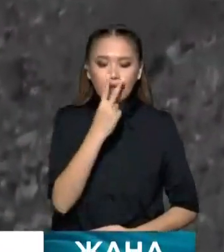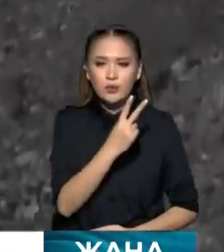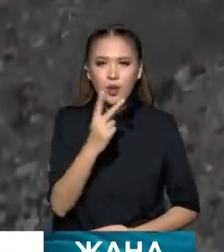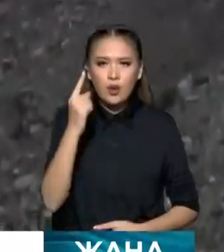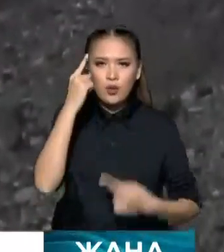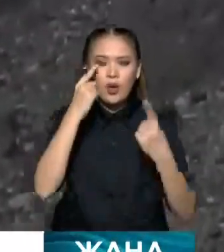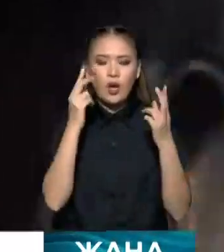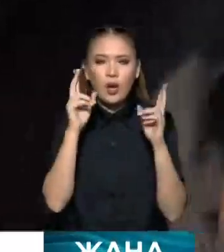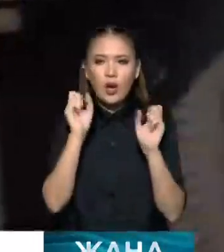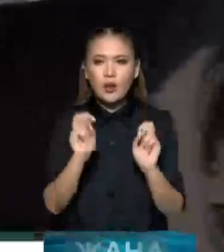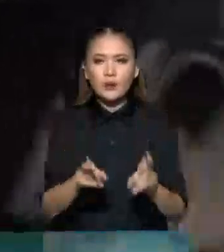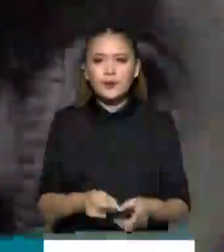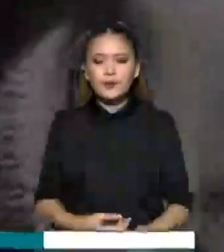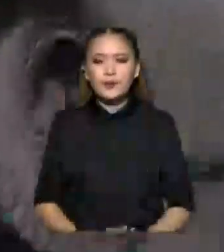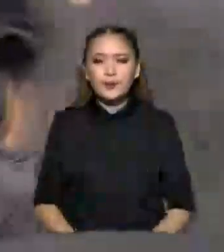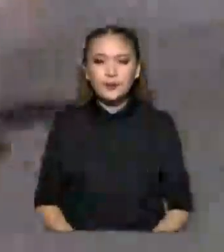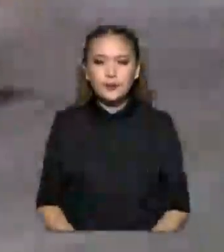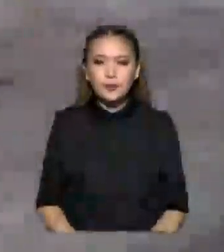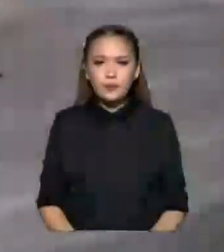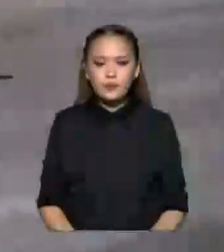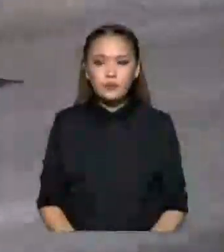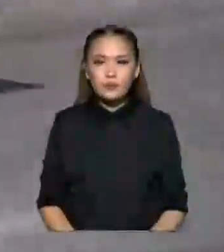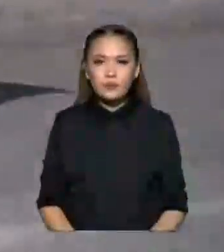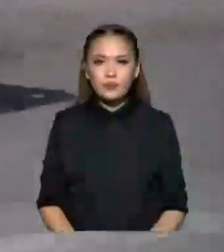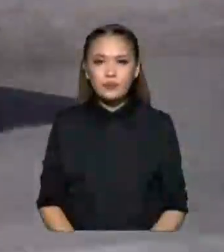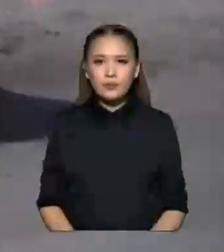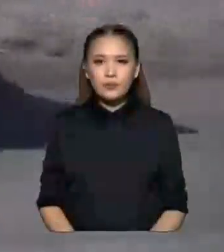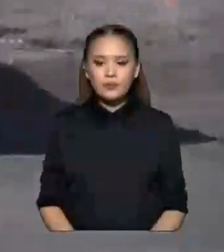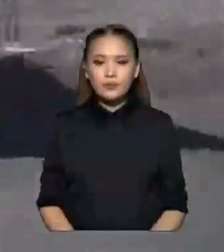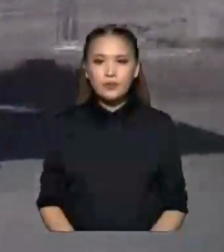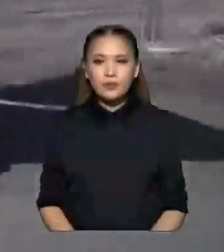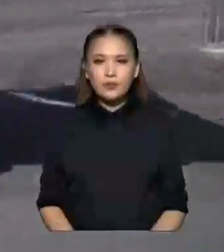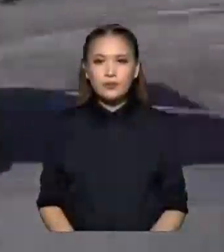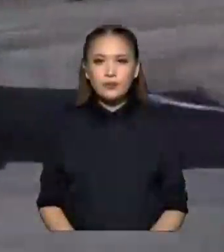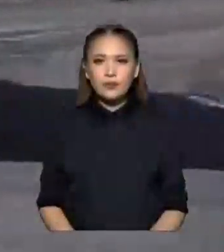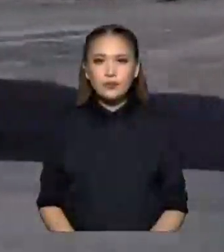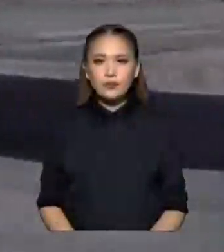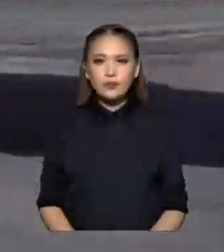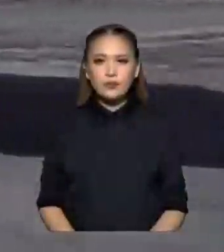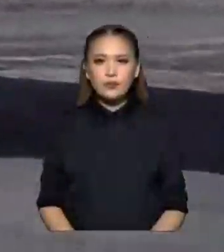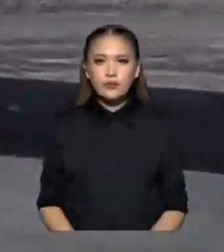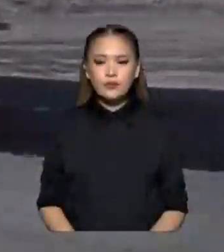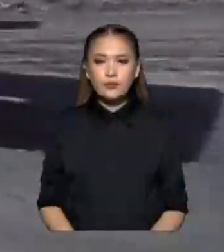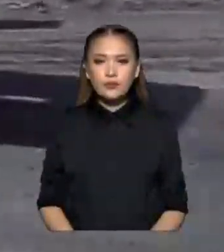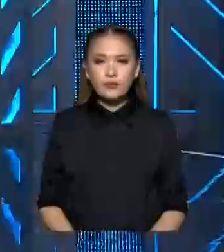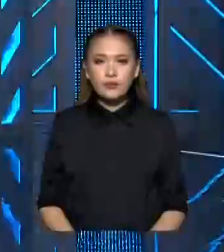қиын. Ерік Нарын, Замир Убайдаев, Бекболат Базарбаев, Жаңа Уақыт.